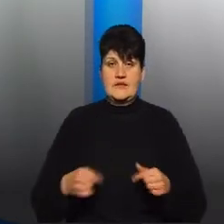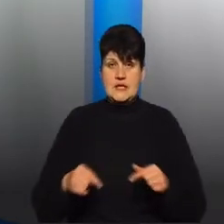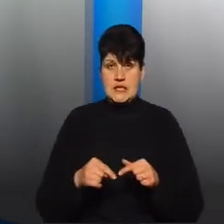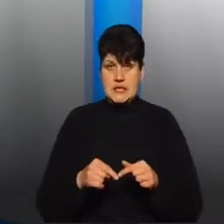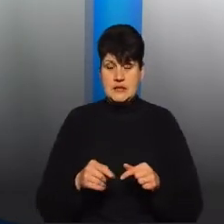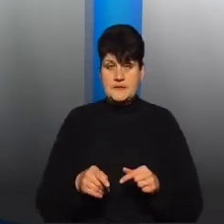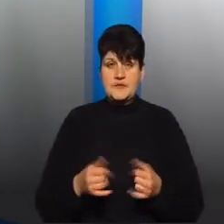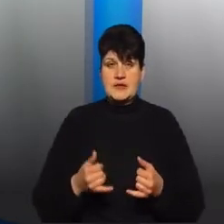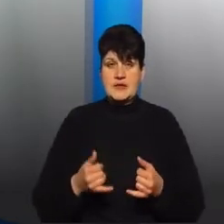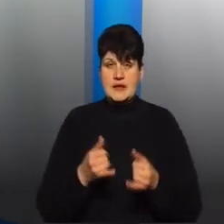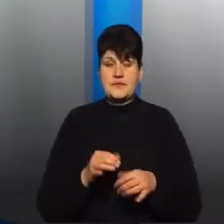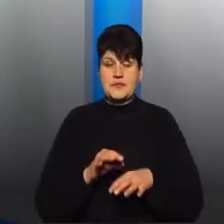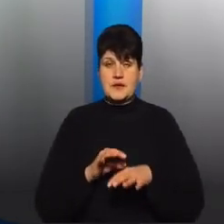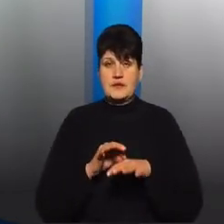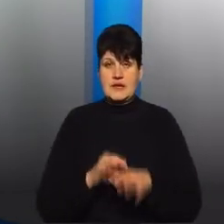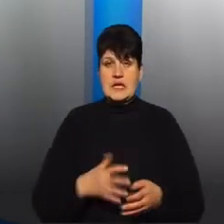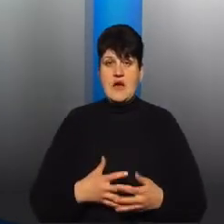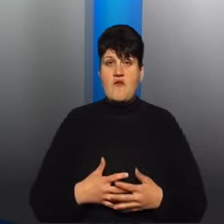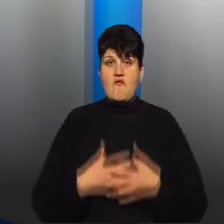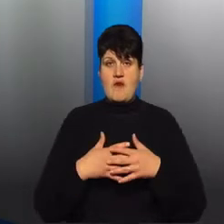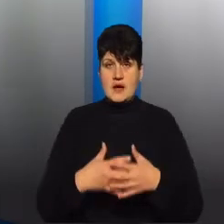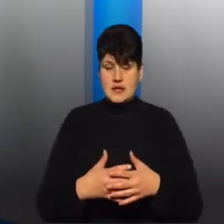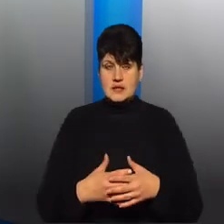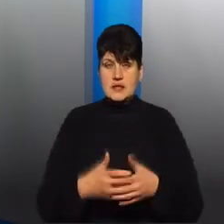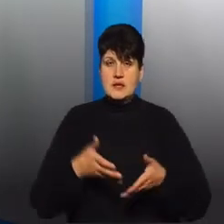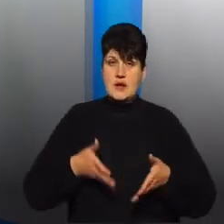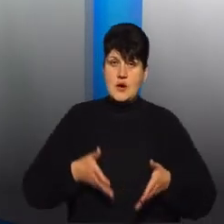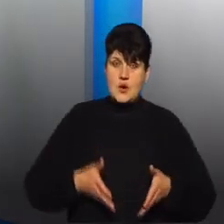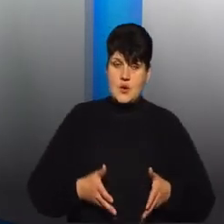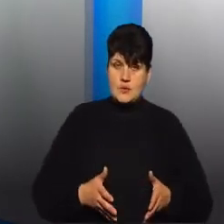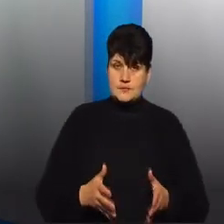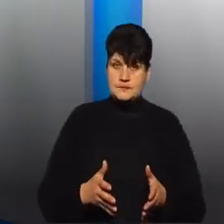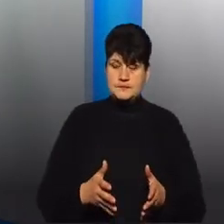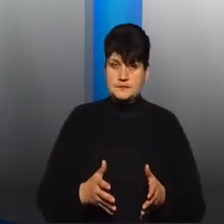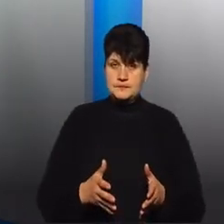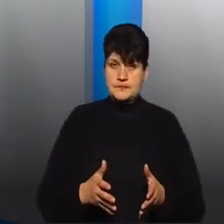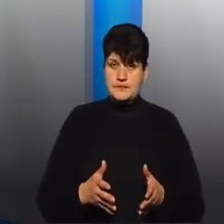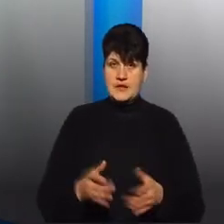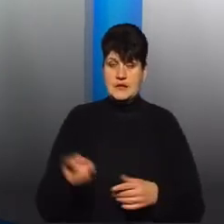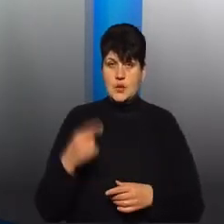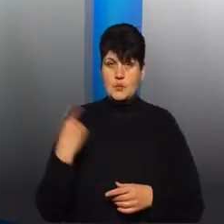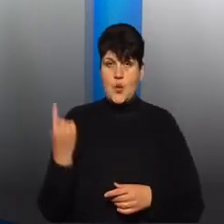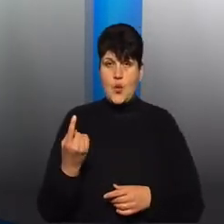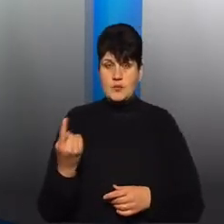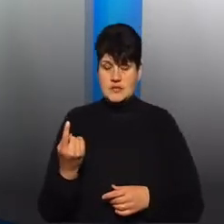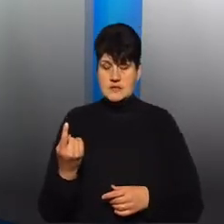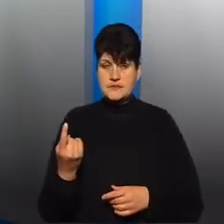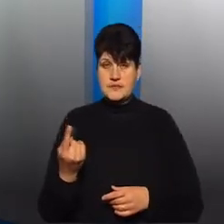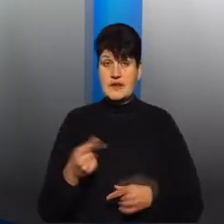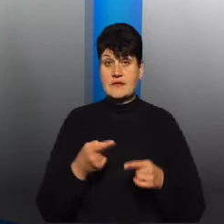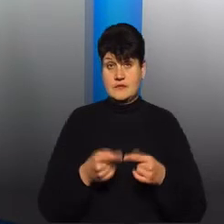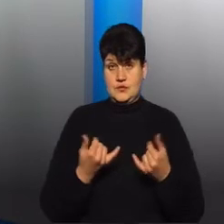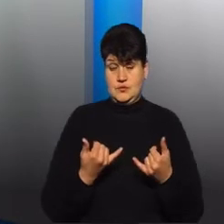ведення як вагітних, так і розродження роділь з Тернопільської області. В даний момент